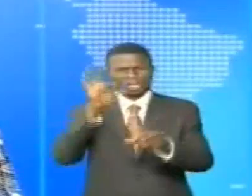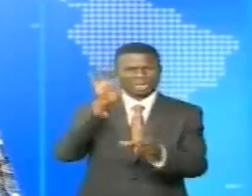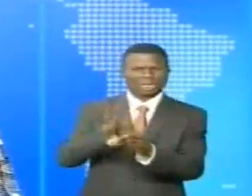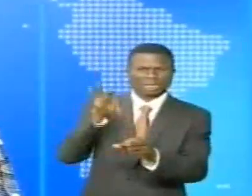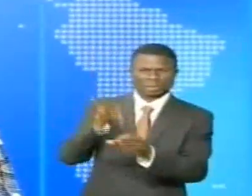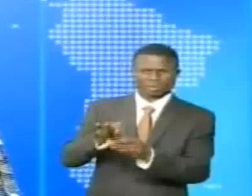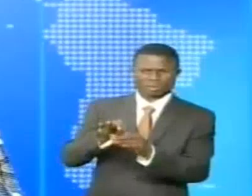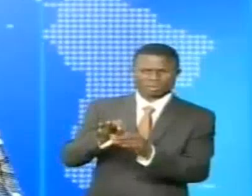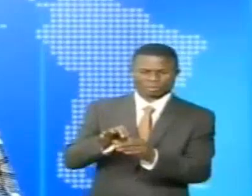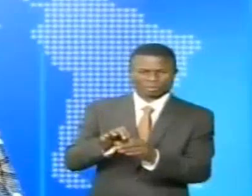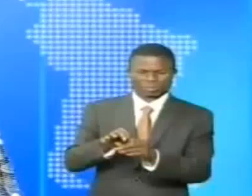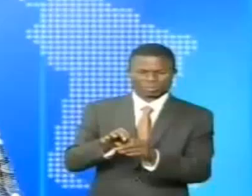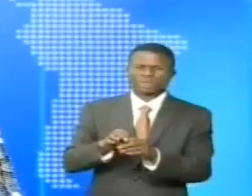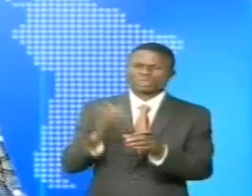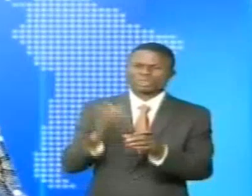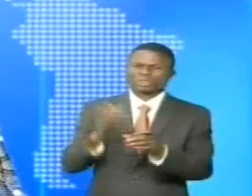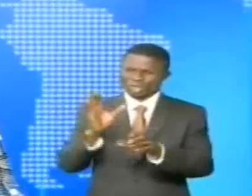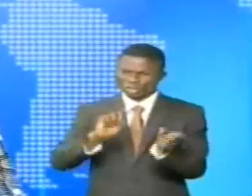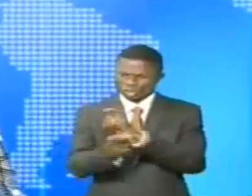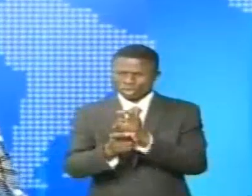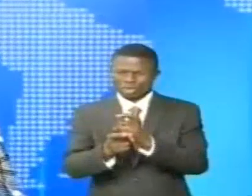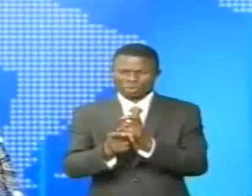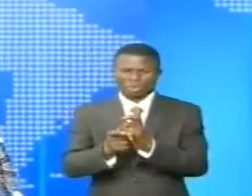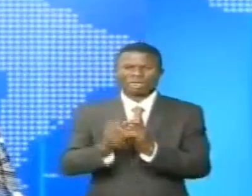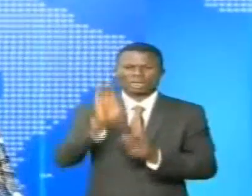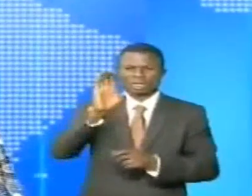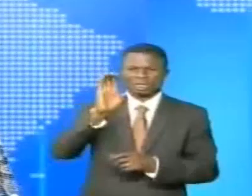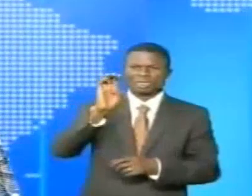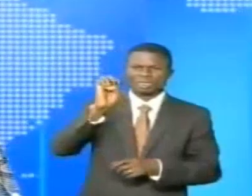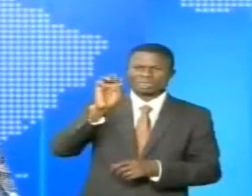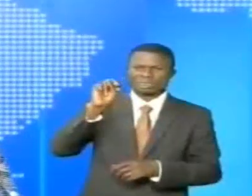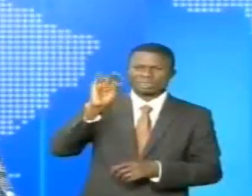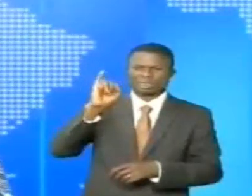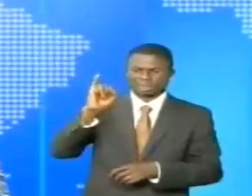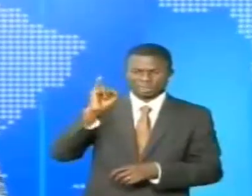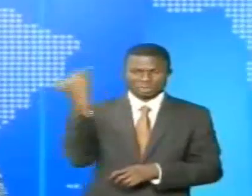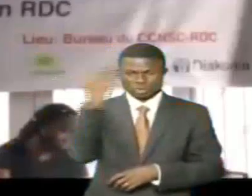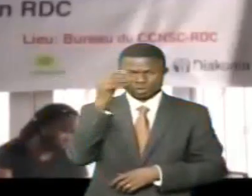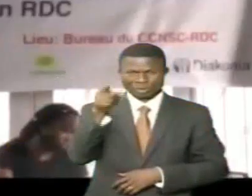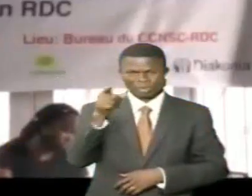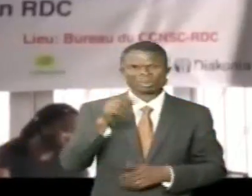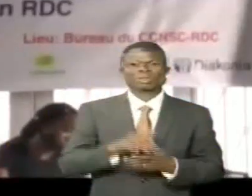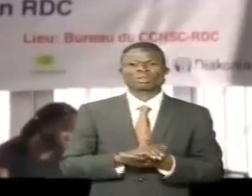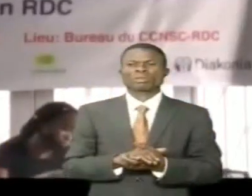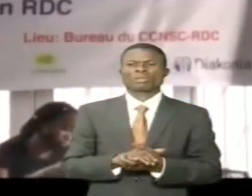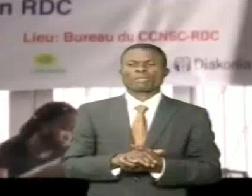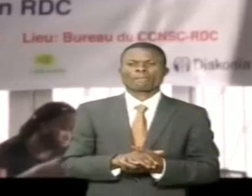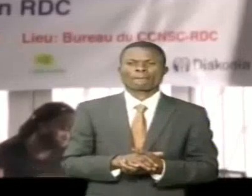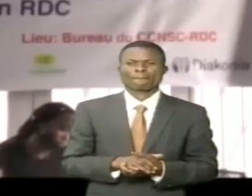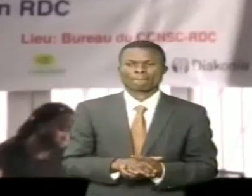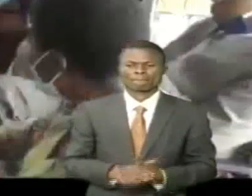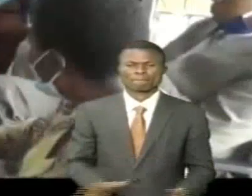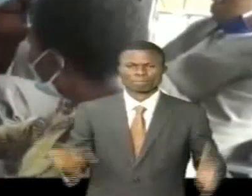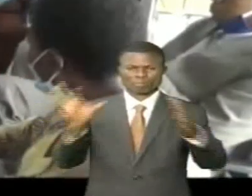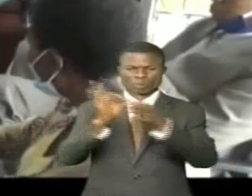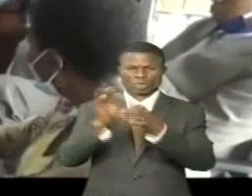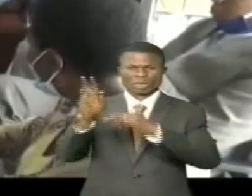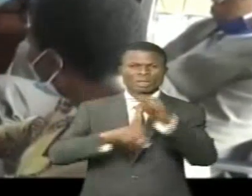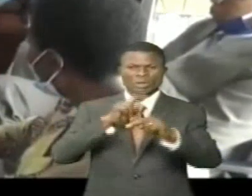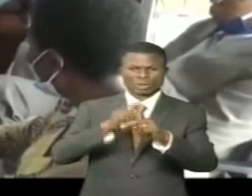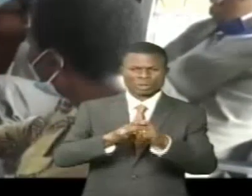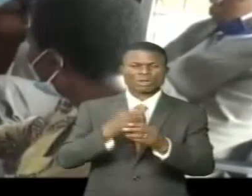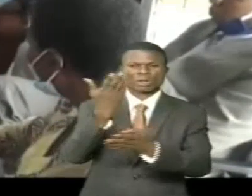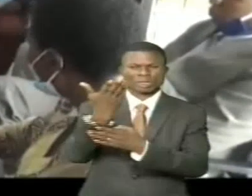la restructuration de la CENI, des précisions d'Émilie Kalindo. La cohésion nationale résulte d'une